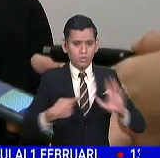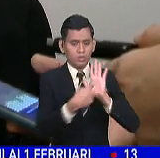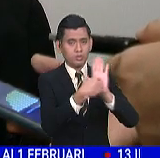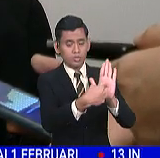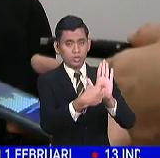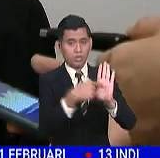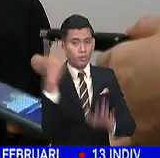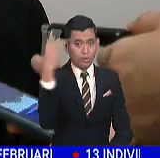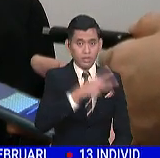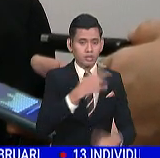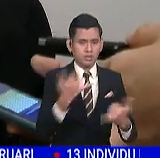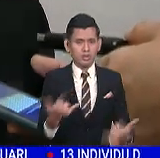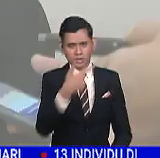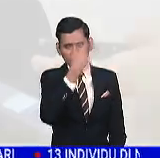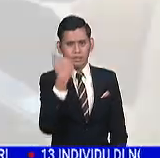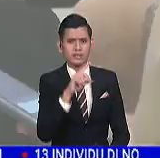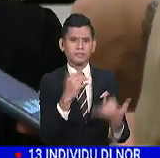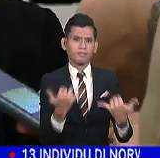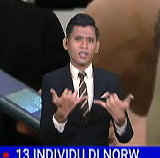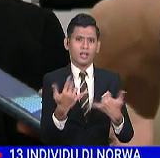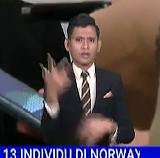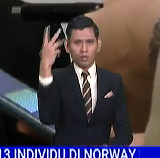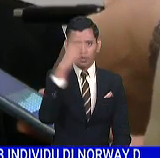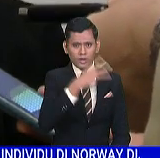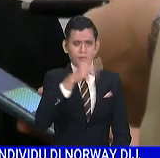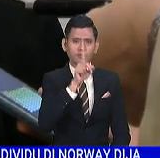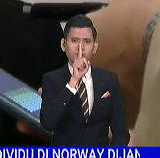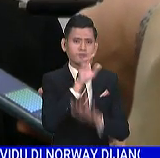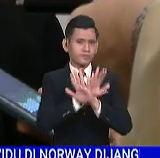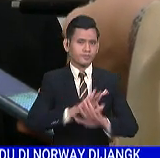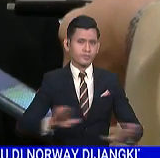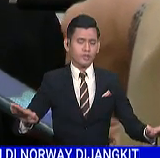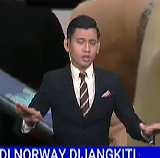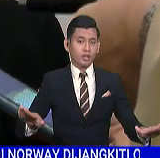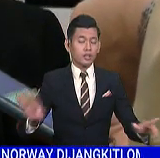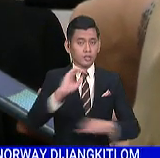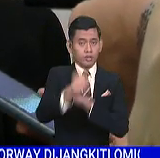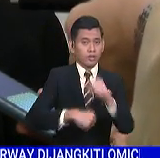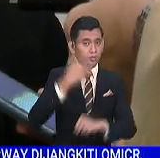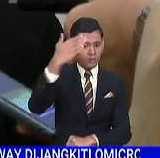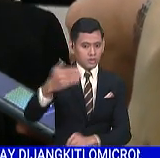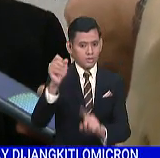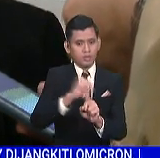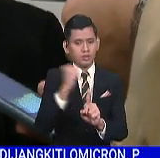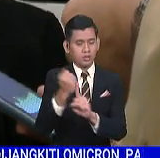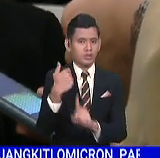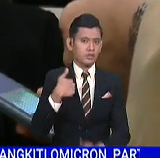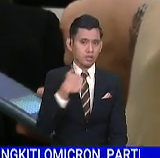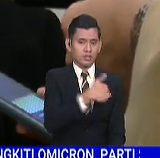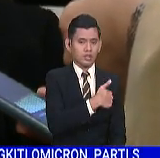memandangkan pawagam lesu yang amat sangat. Kalau sampai tahun depan masih lagi keadaan yang sama, mungkin kita orang